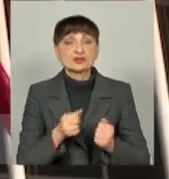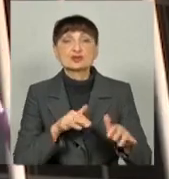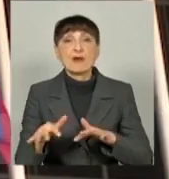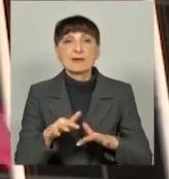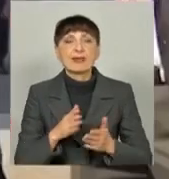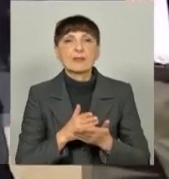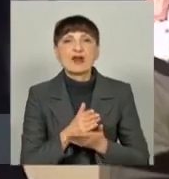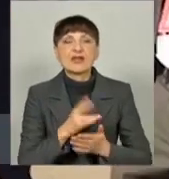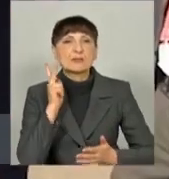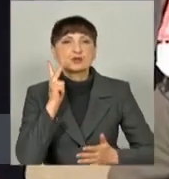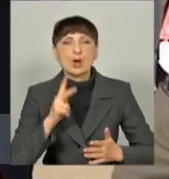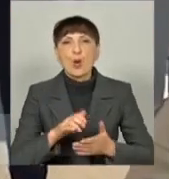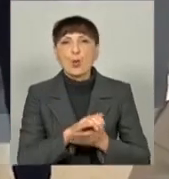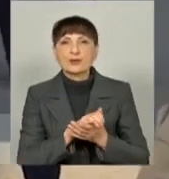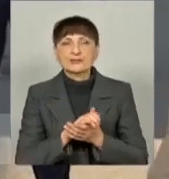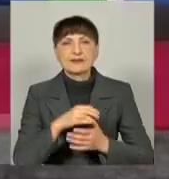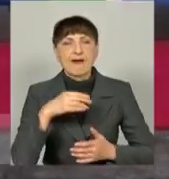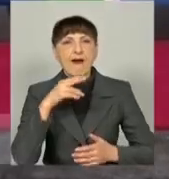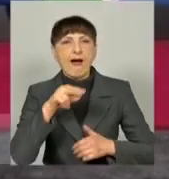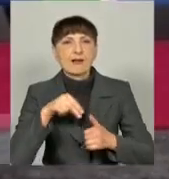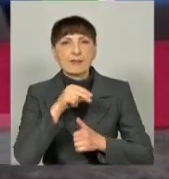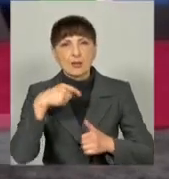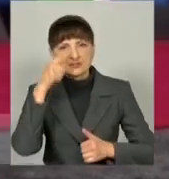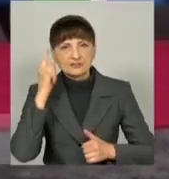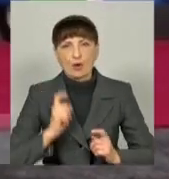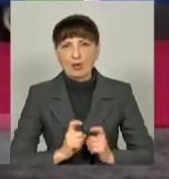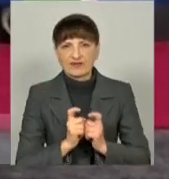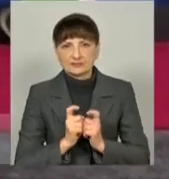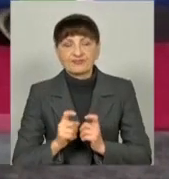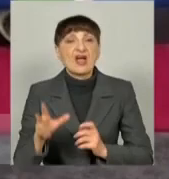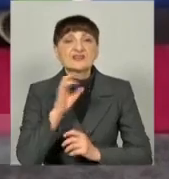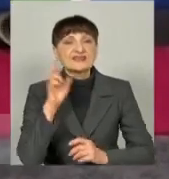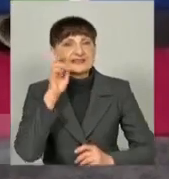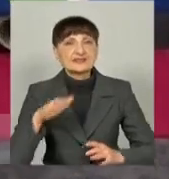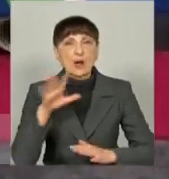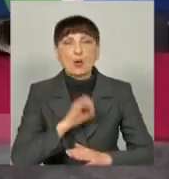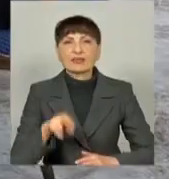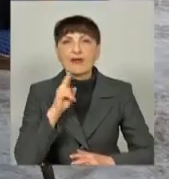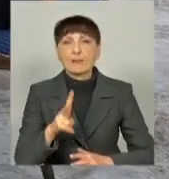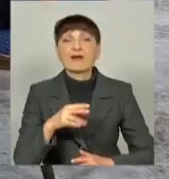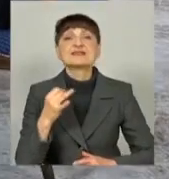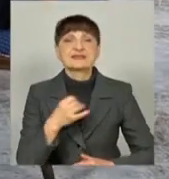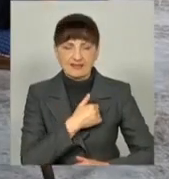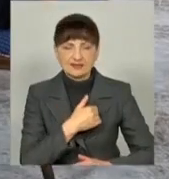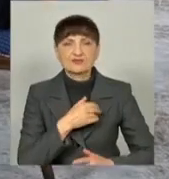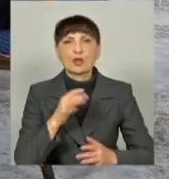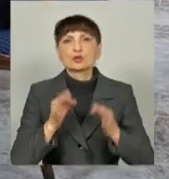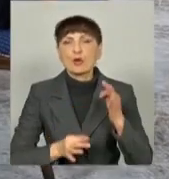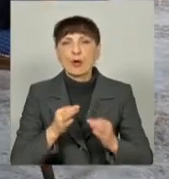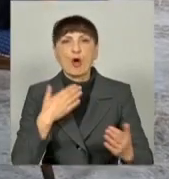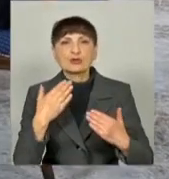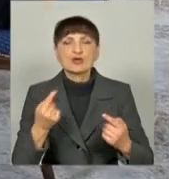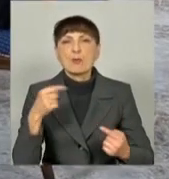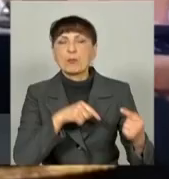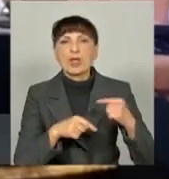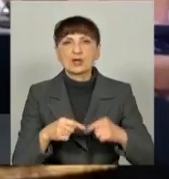дипломатическое урегулирование армяно-азербайджанского конфликта отметив что все страны одкб заинтересованы в нормализации Отношений между